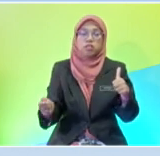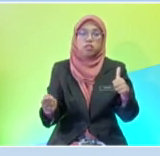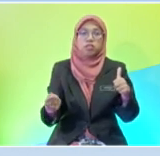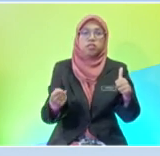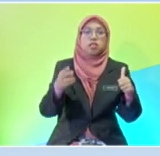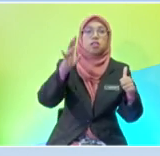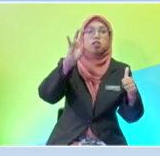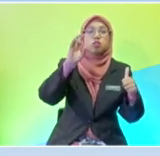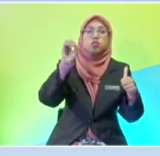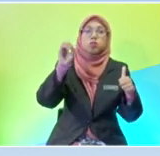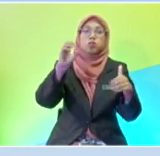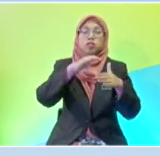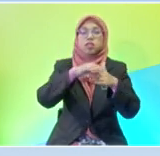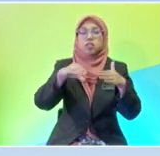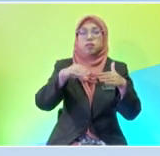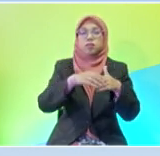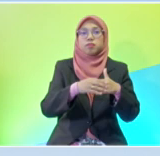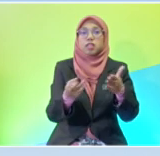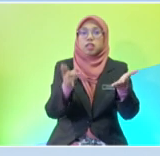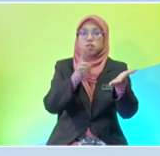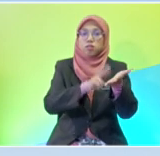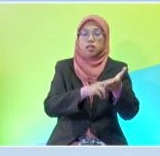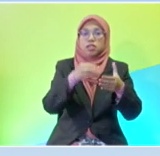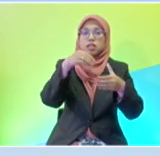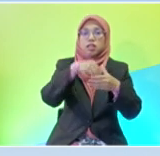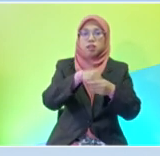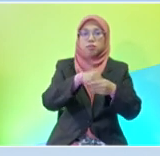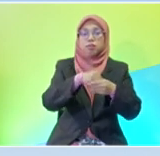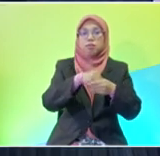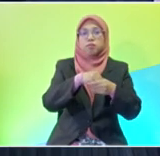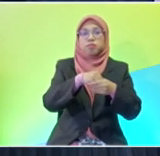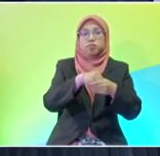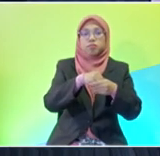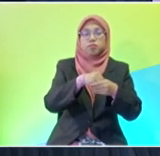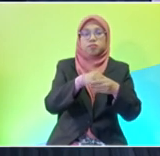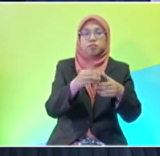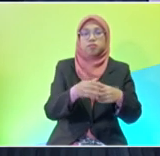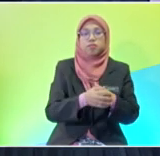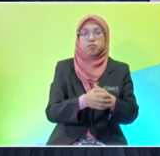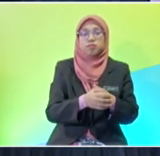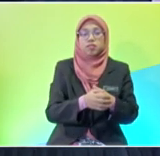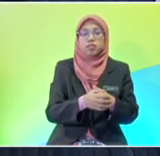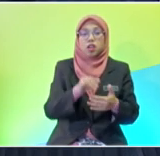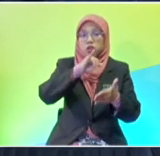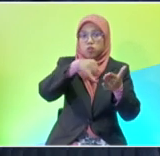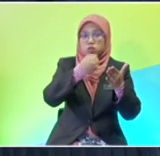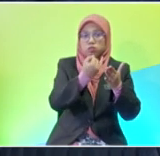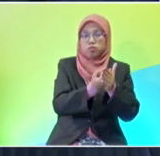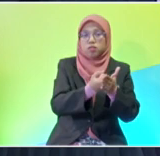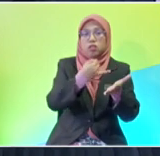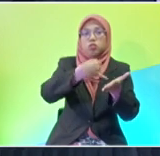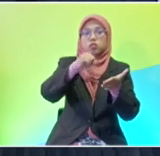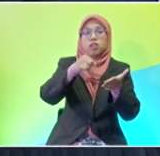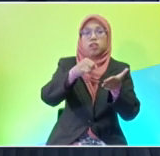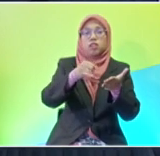dalam account upah dan gaji yang kedua jumlah jualan kredit terkurang